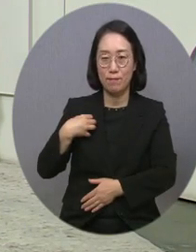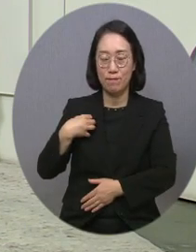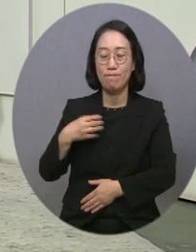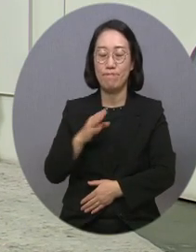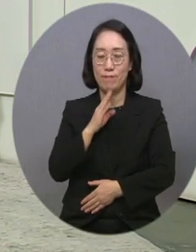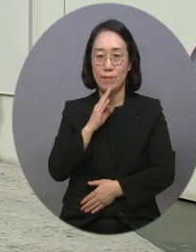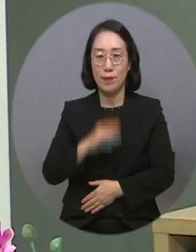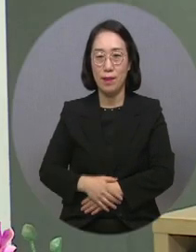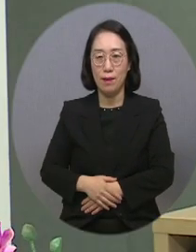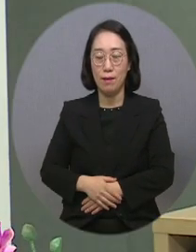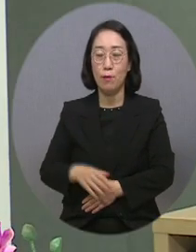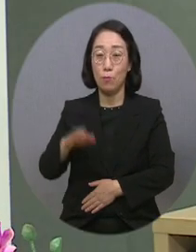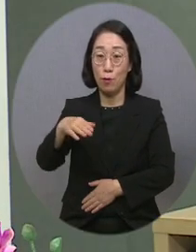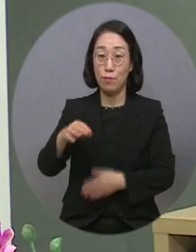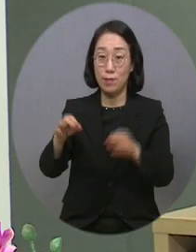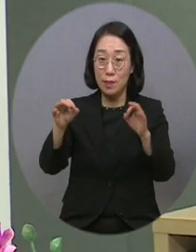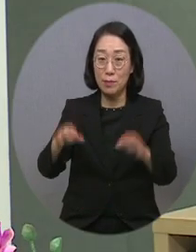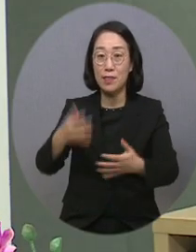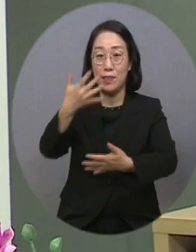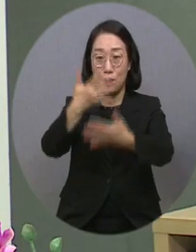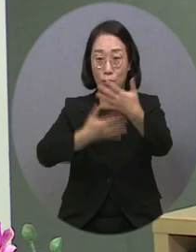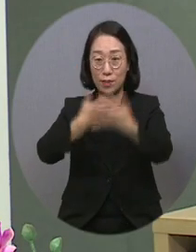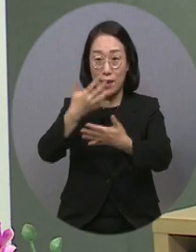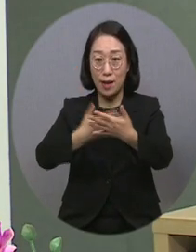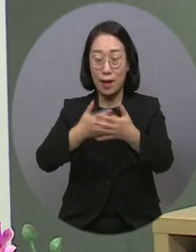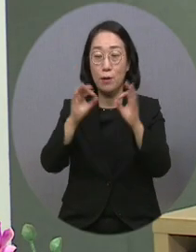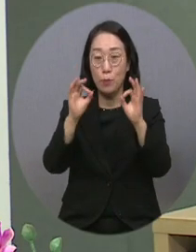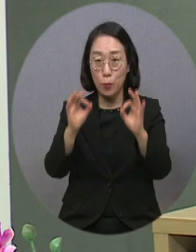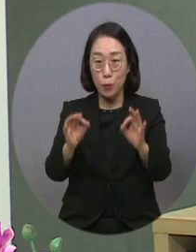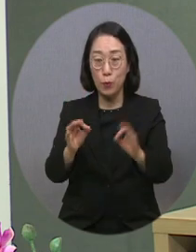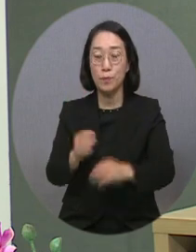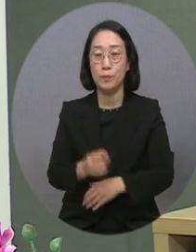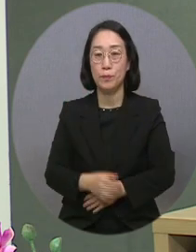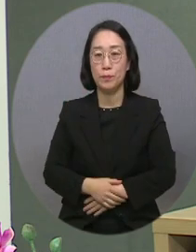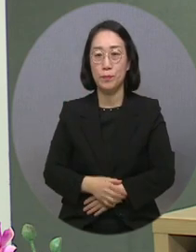그러면 잠시 준비된 영상이 있다고 하시니까